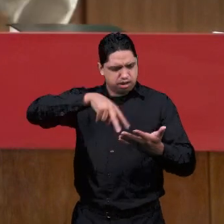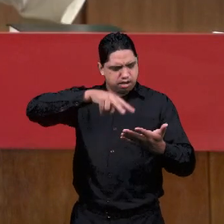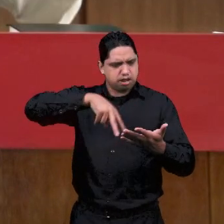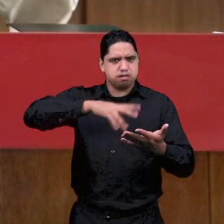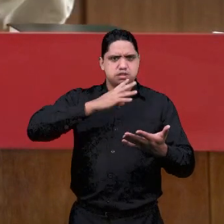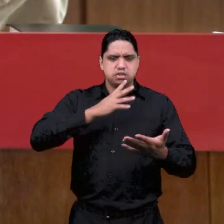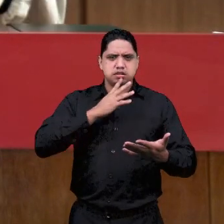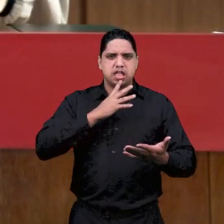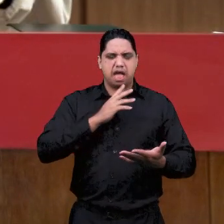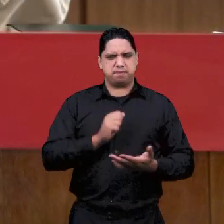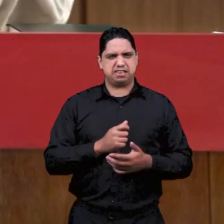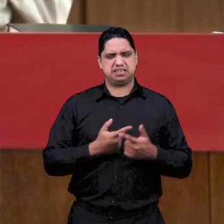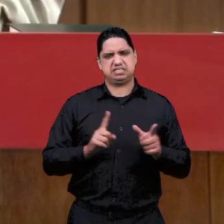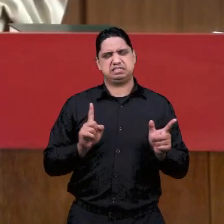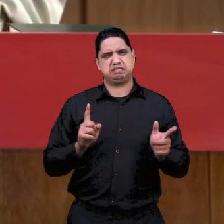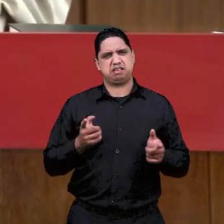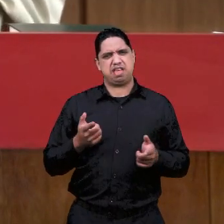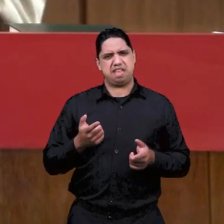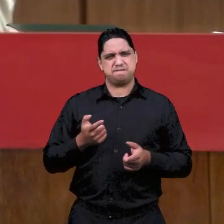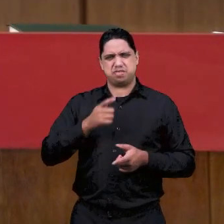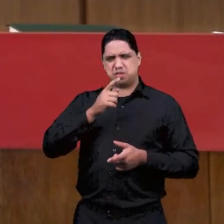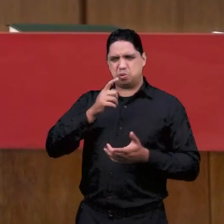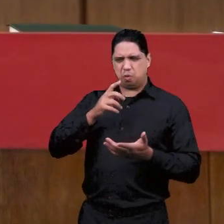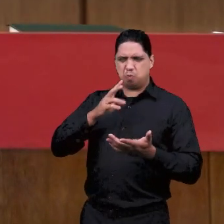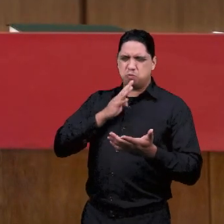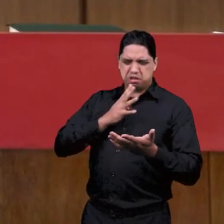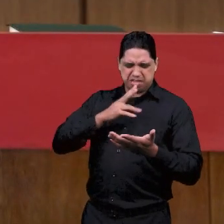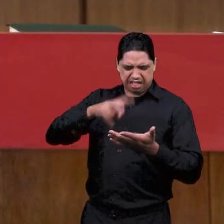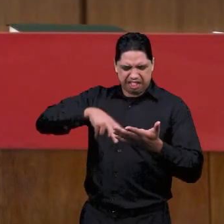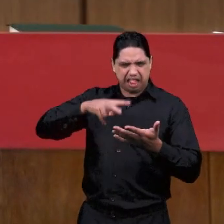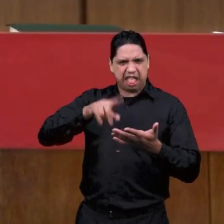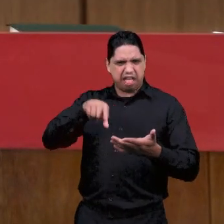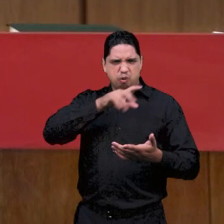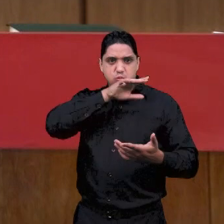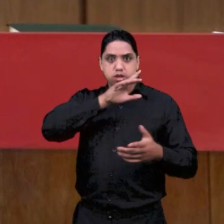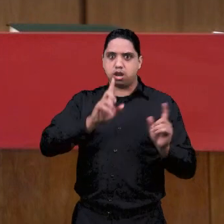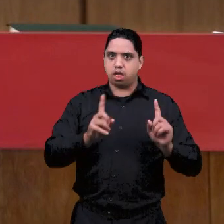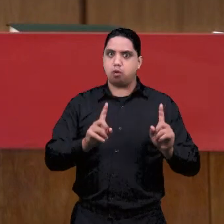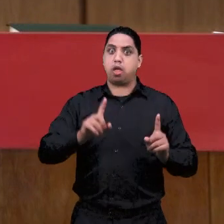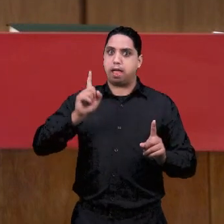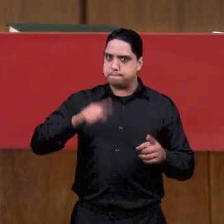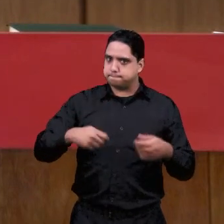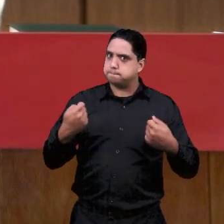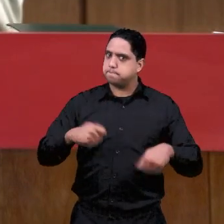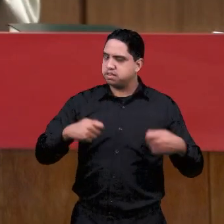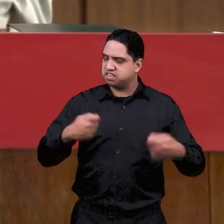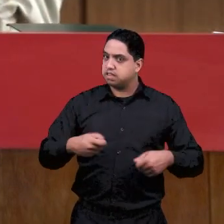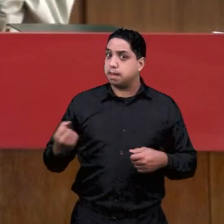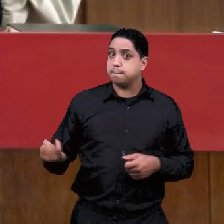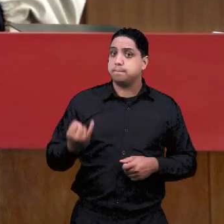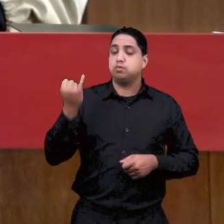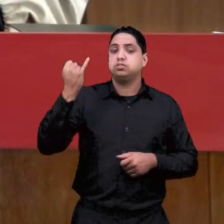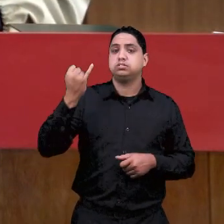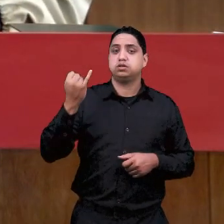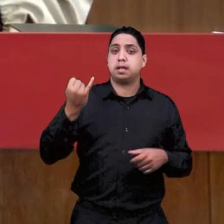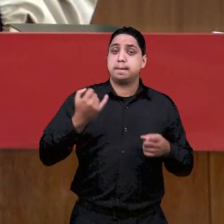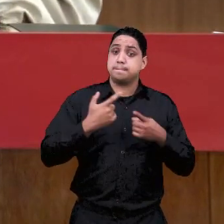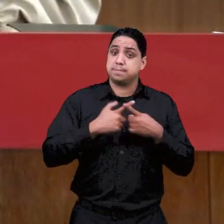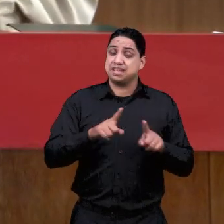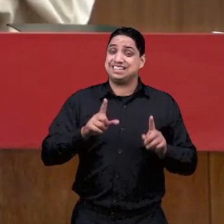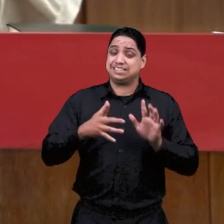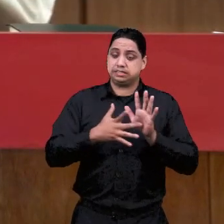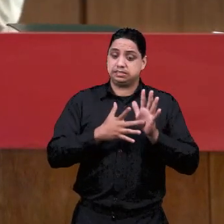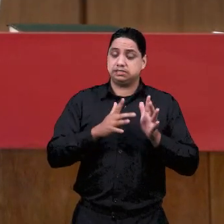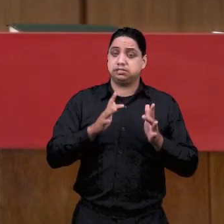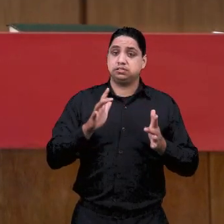connaître? Bien sûr que non, il est nécessaire de connaître la Bible dans la lettre. Mais ce n'est pas seulement ce que le Seigneur veut pour nous dans ces